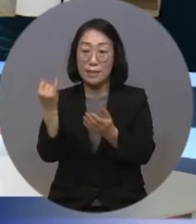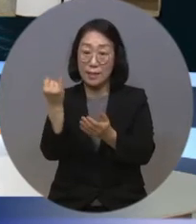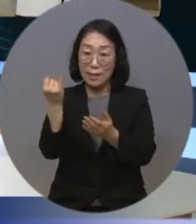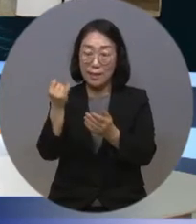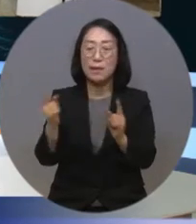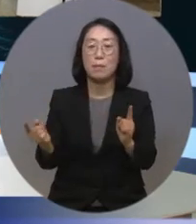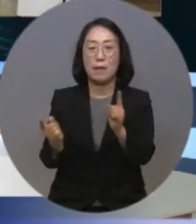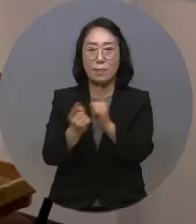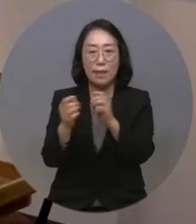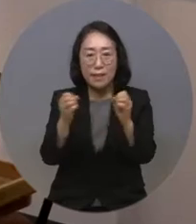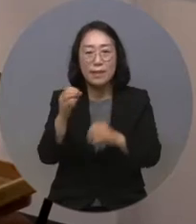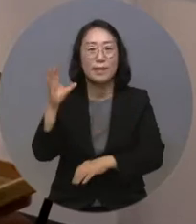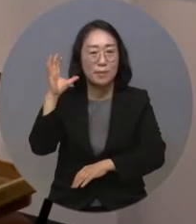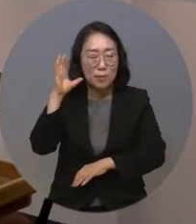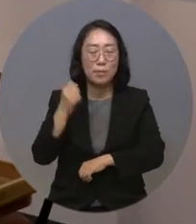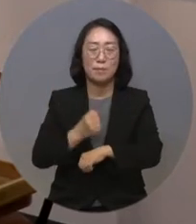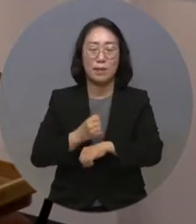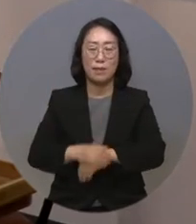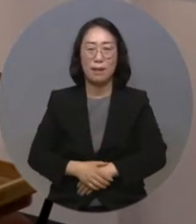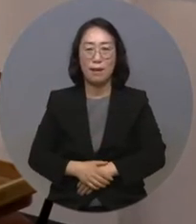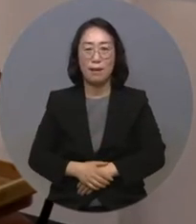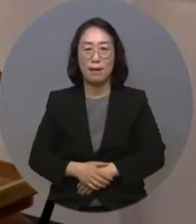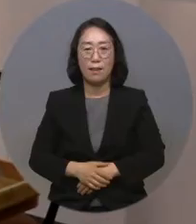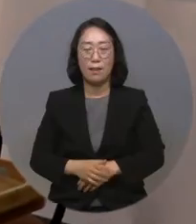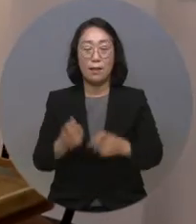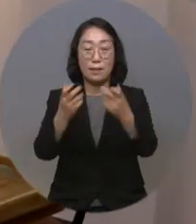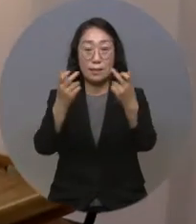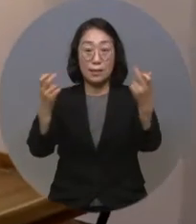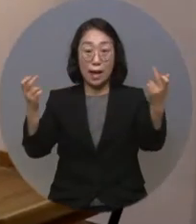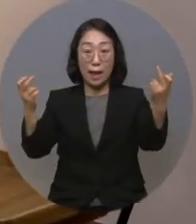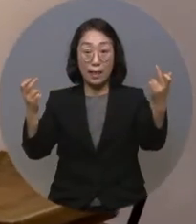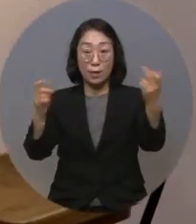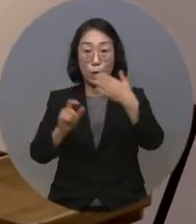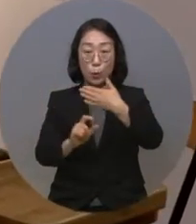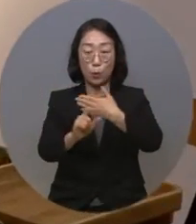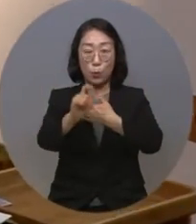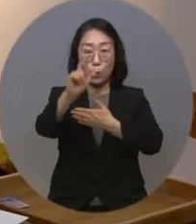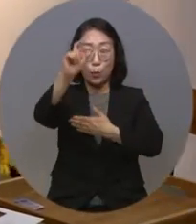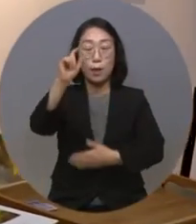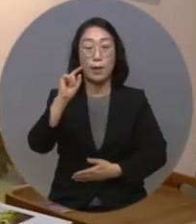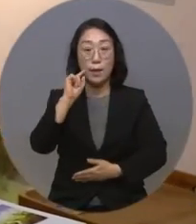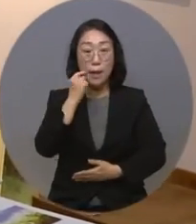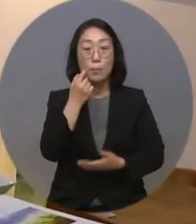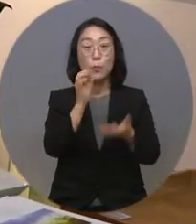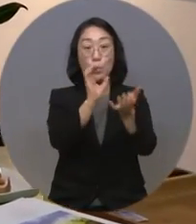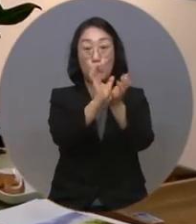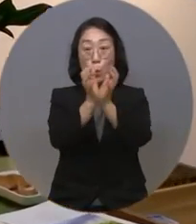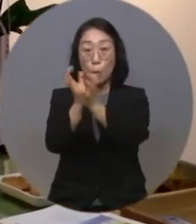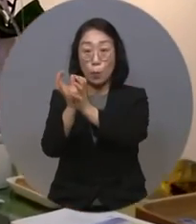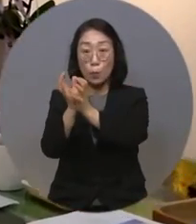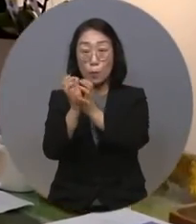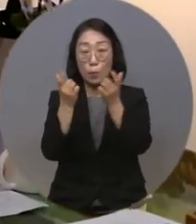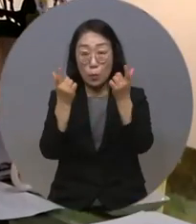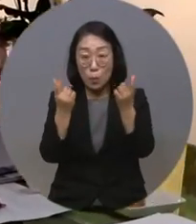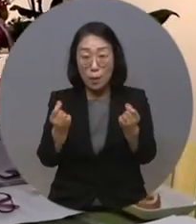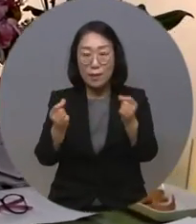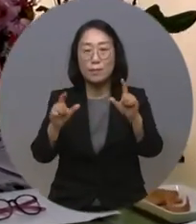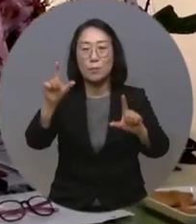만나봤습니다. 먼 산 위로 아침해가 떠오르듯 아름다운 꽃들이 하나둘